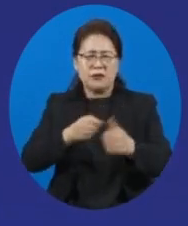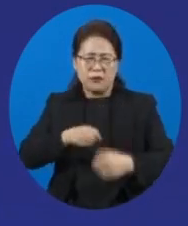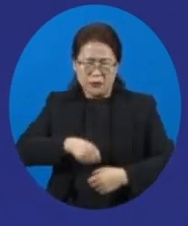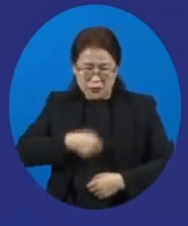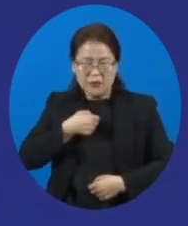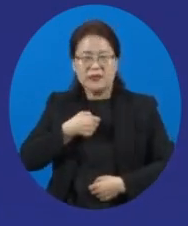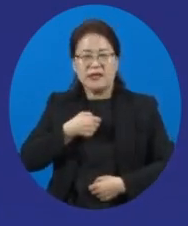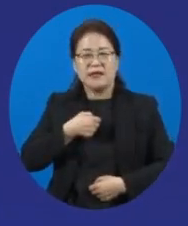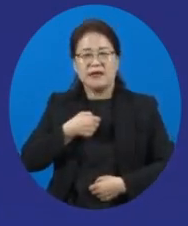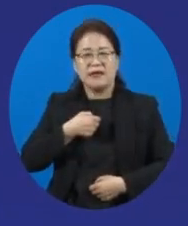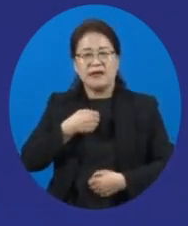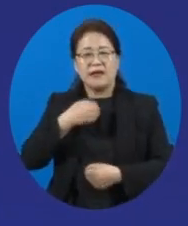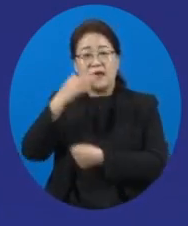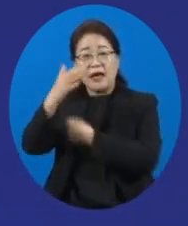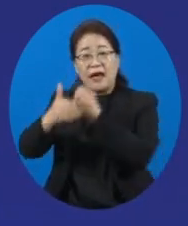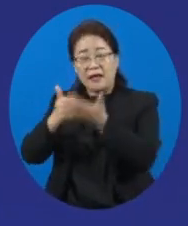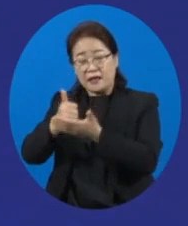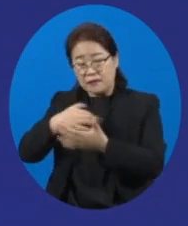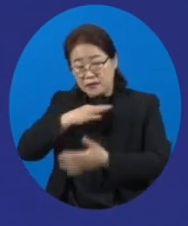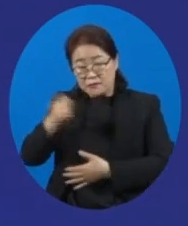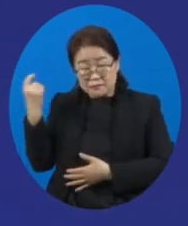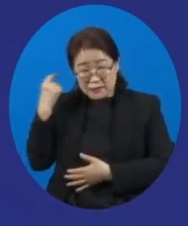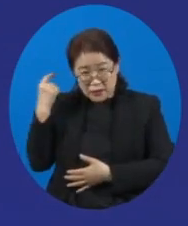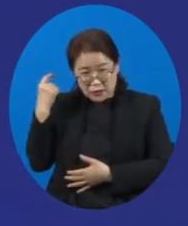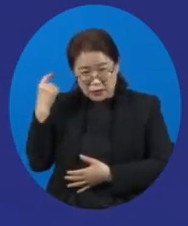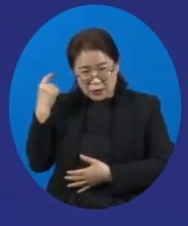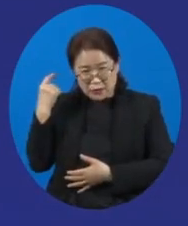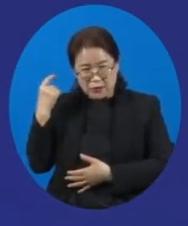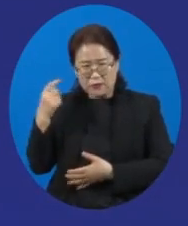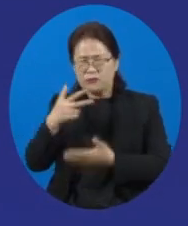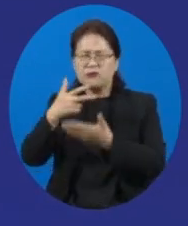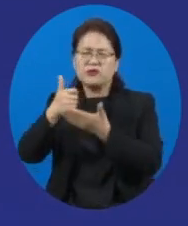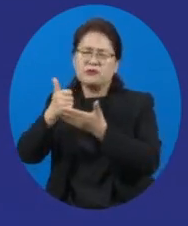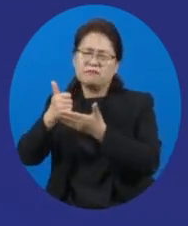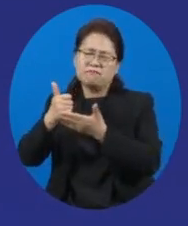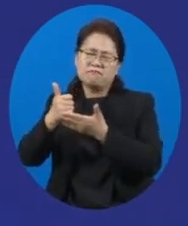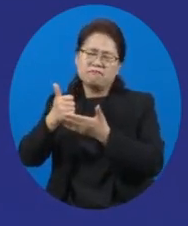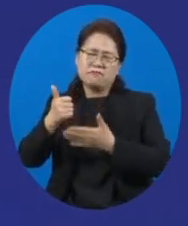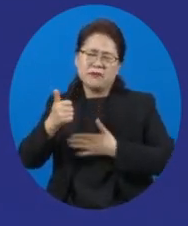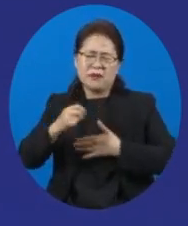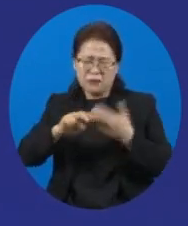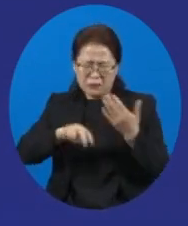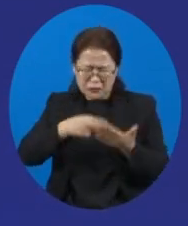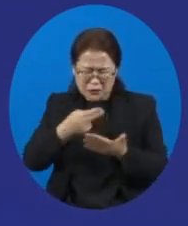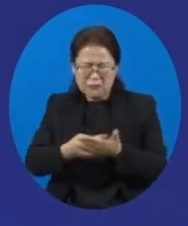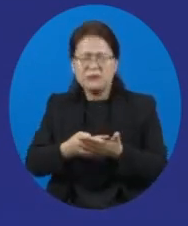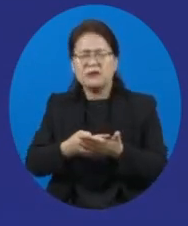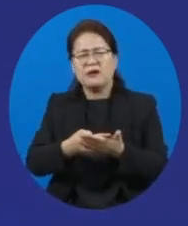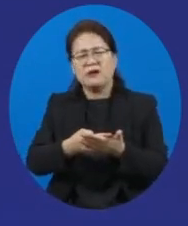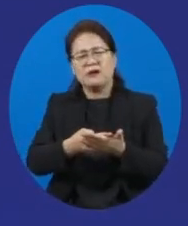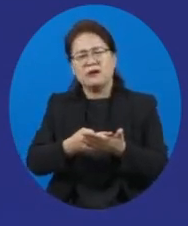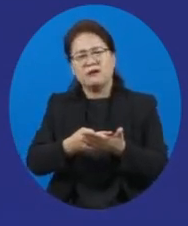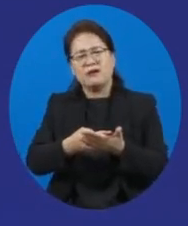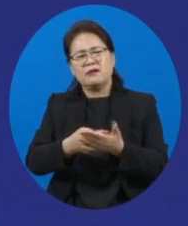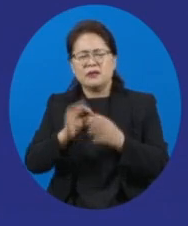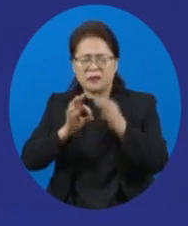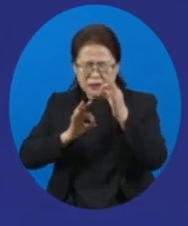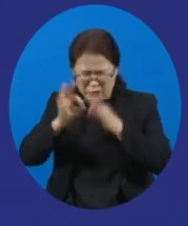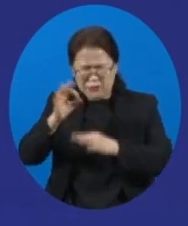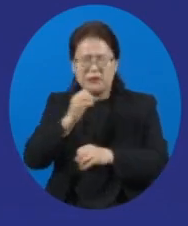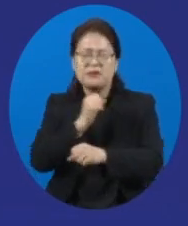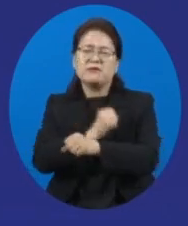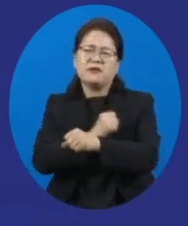솔직하게 그 하나님의 음성 앞에서, 주님, 제가 넘어졌어요. 제가 실수했어요.